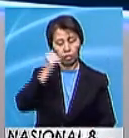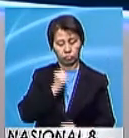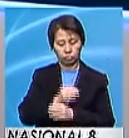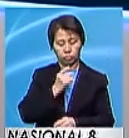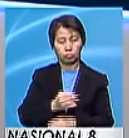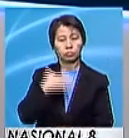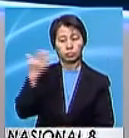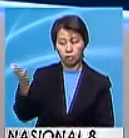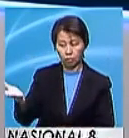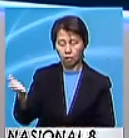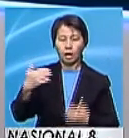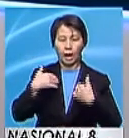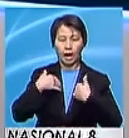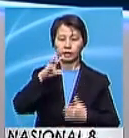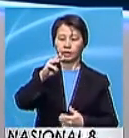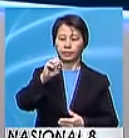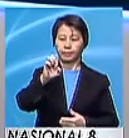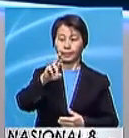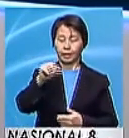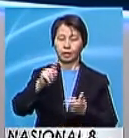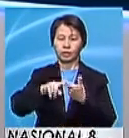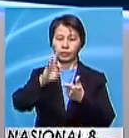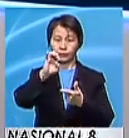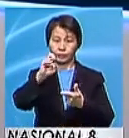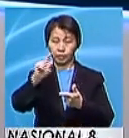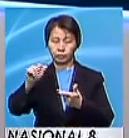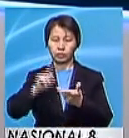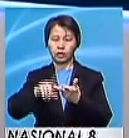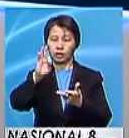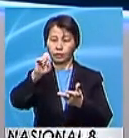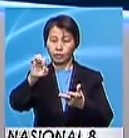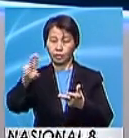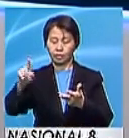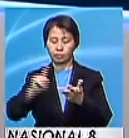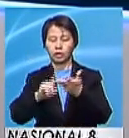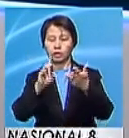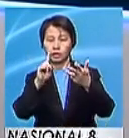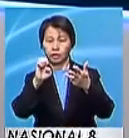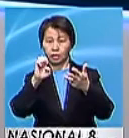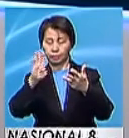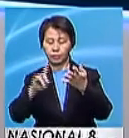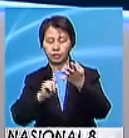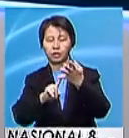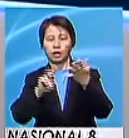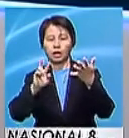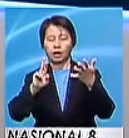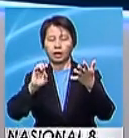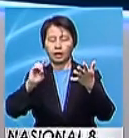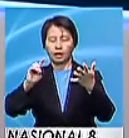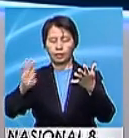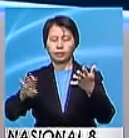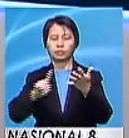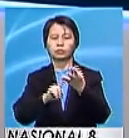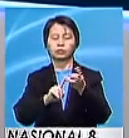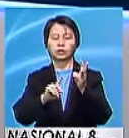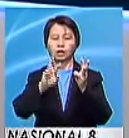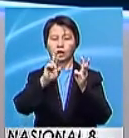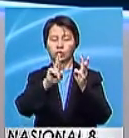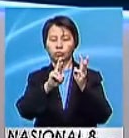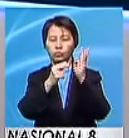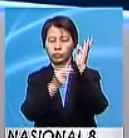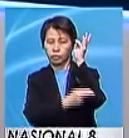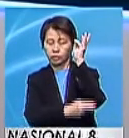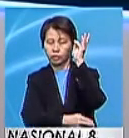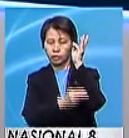beliau wujud MARA, FELDA, FELKRA, Dasar Ekonomi Baru, Rancangan Baru Malaysia serta Rukun Negara